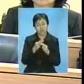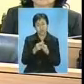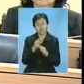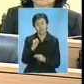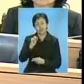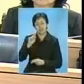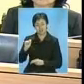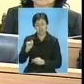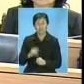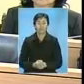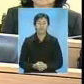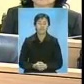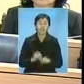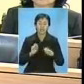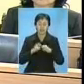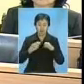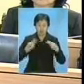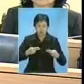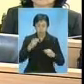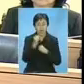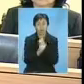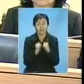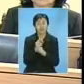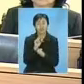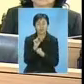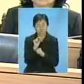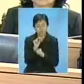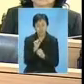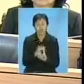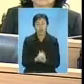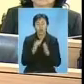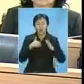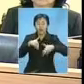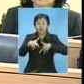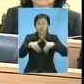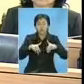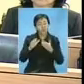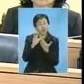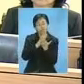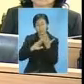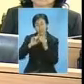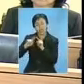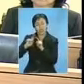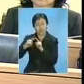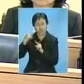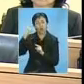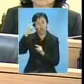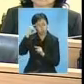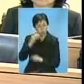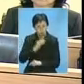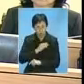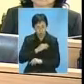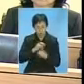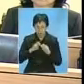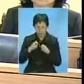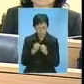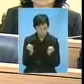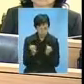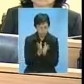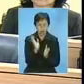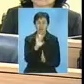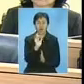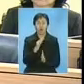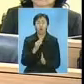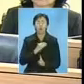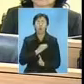ความขัดแย้งเรื่องสงคราม30ปีนั้นเป็นเรื่องที่ประชาชนทั้งโลกรู้จักดีแล้วก็สะพรึงกลัวกันมากว่าจะเกิด